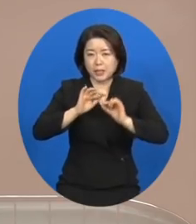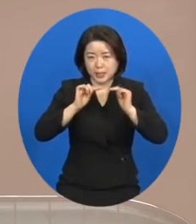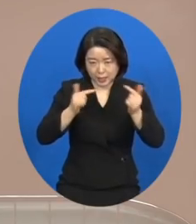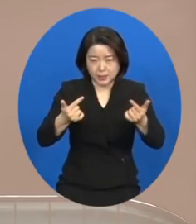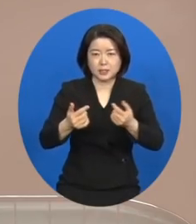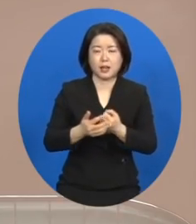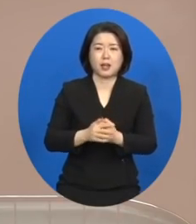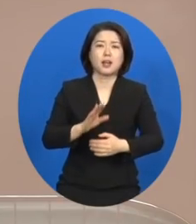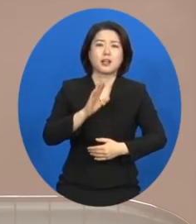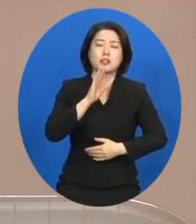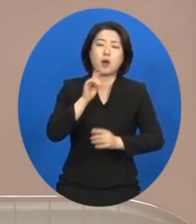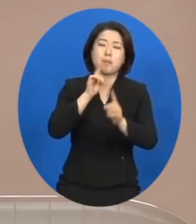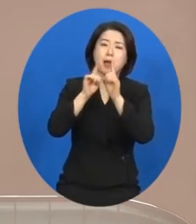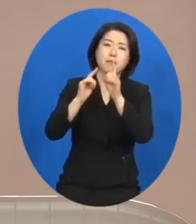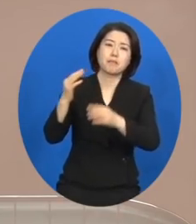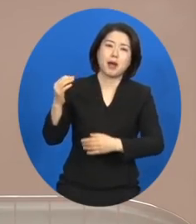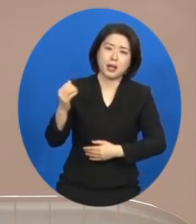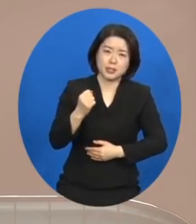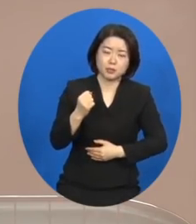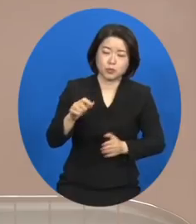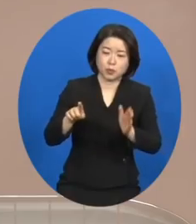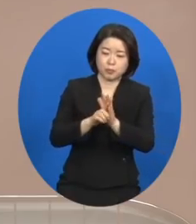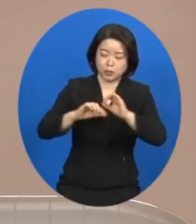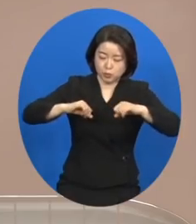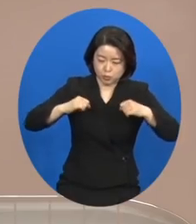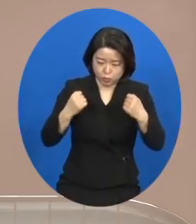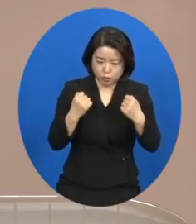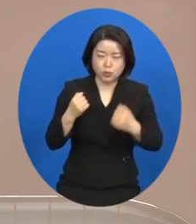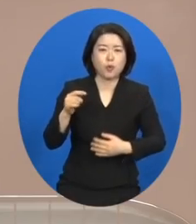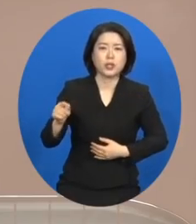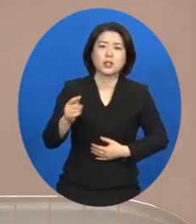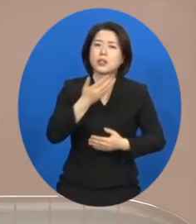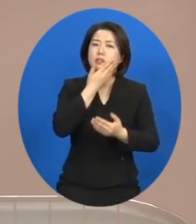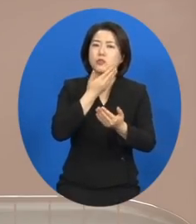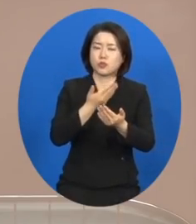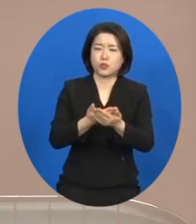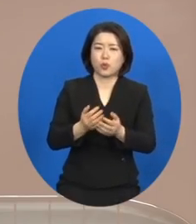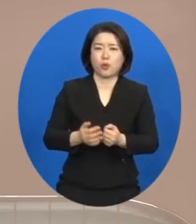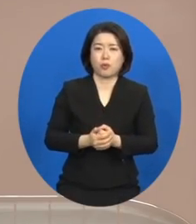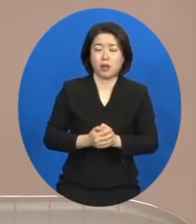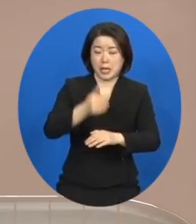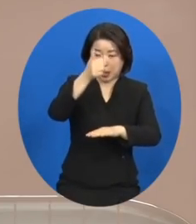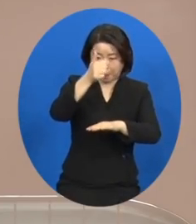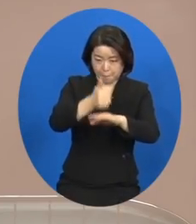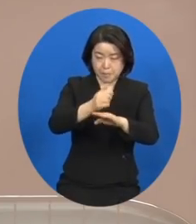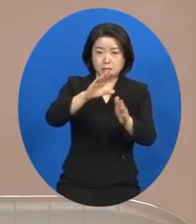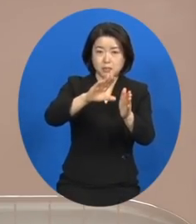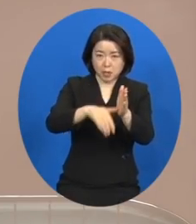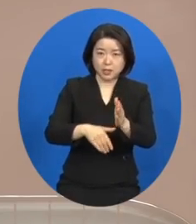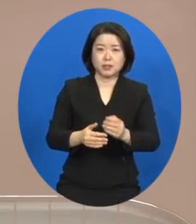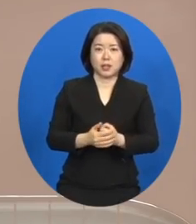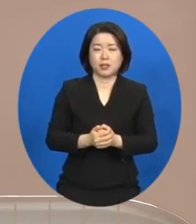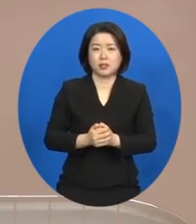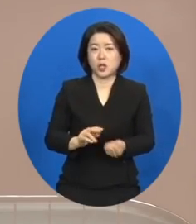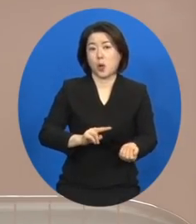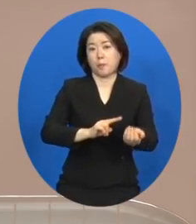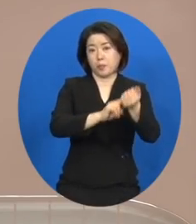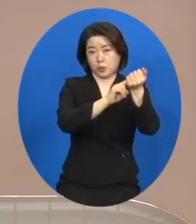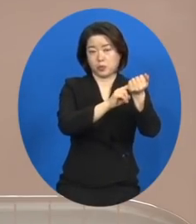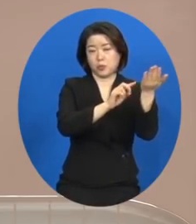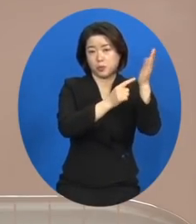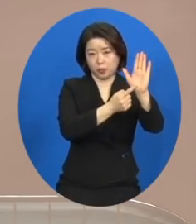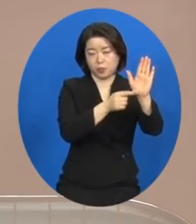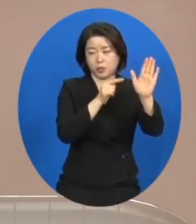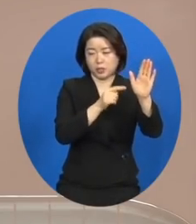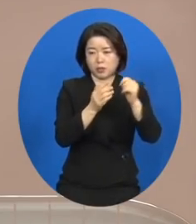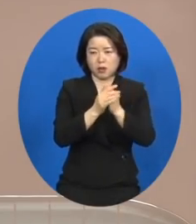정말 말씀으로 믿고 순종할 수 있는 그 믿음이 참 중요해요. 왜냐하면 마지막 때에는요 표적과 기사와 같은 미혹하는